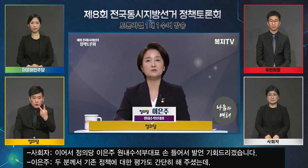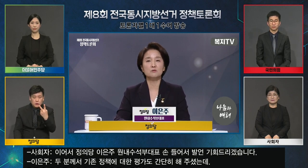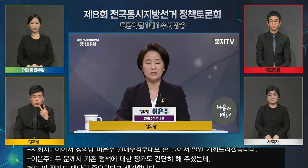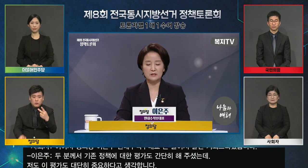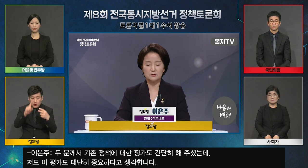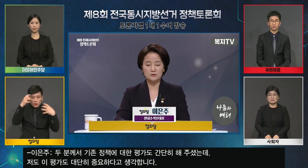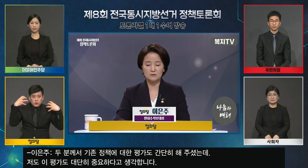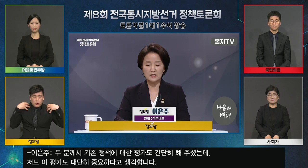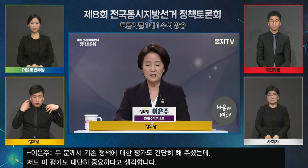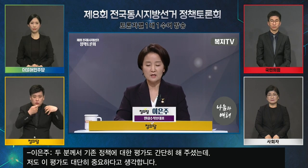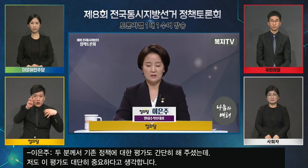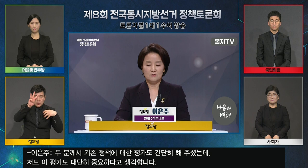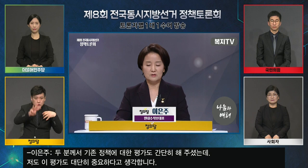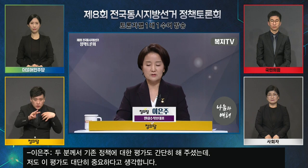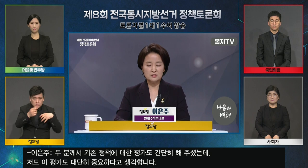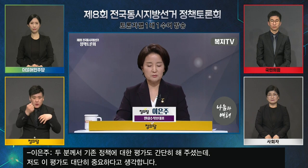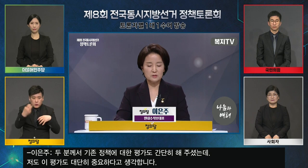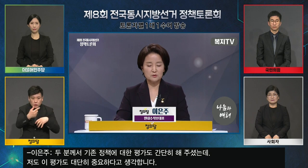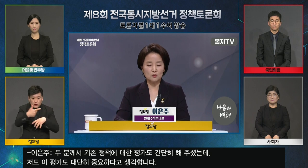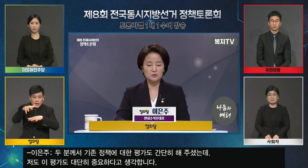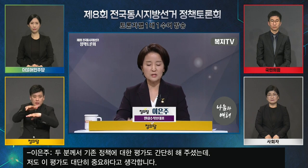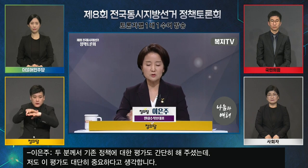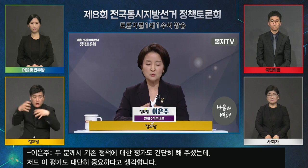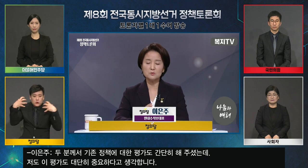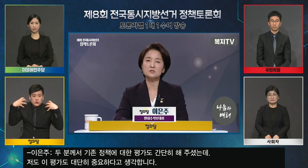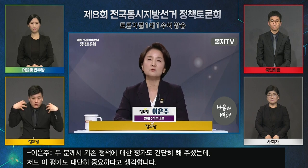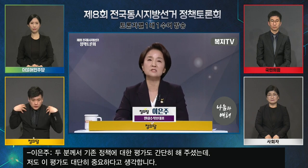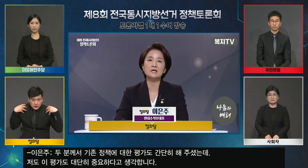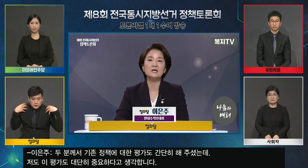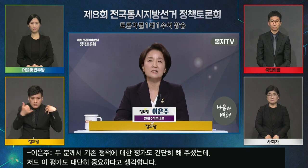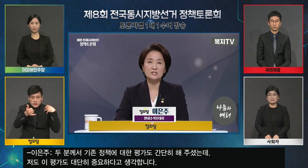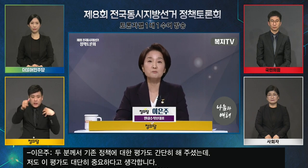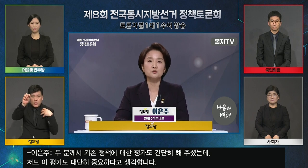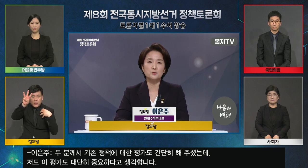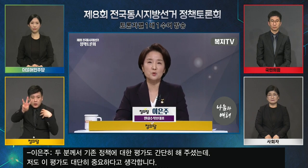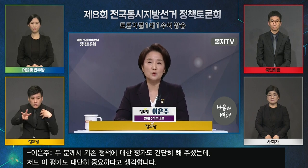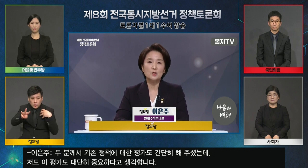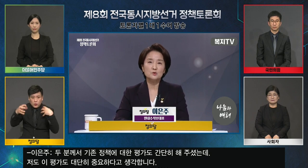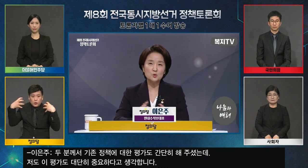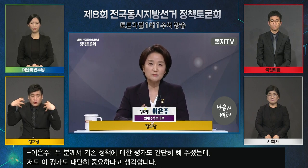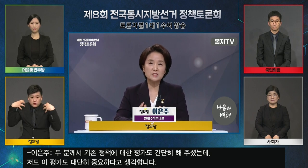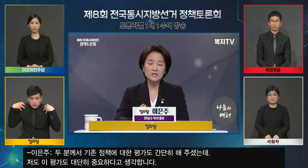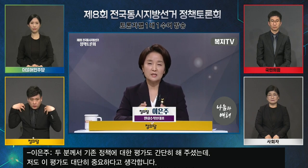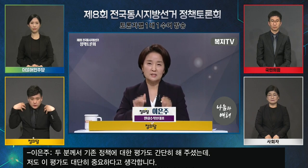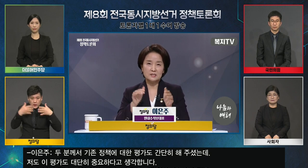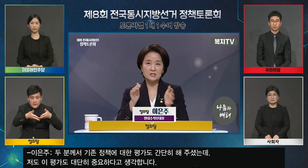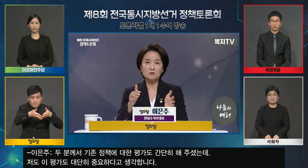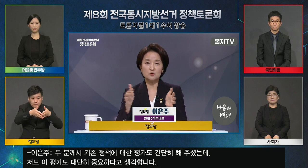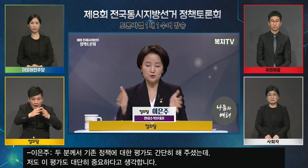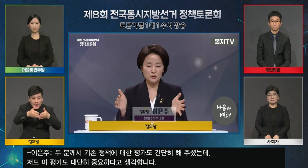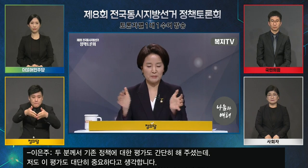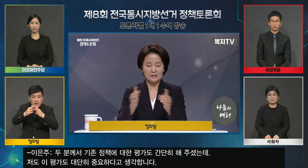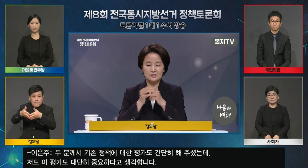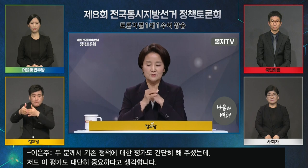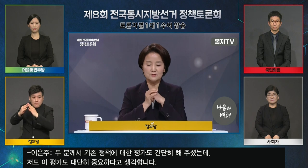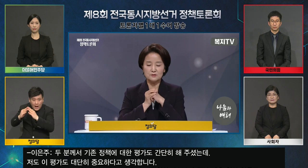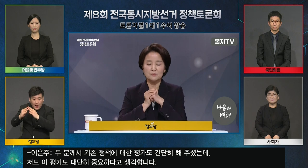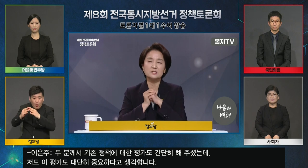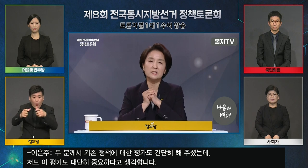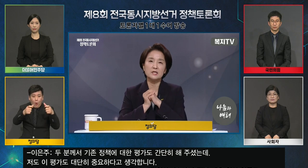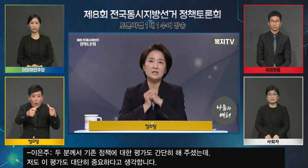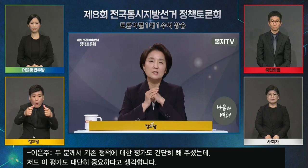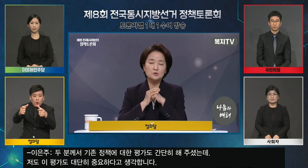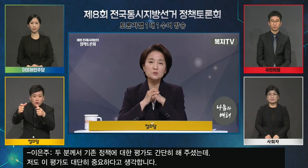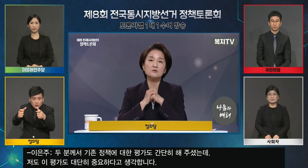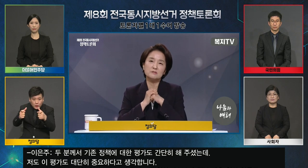97년 정부 대전청사 2012년 정부 세정청사 입주로 조금씩 지역균형 발전